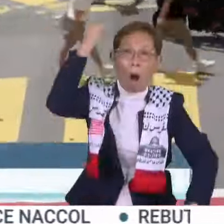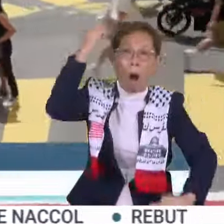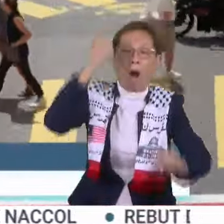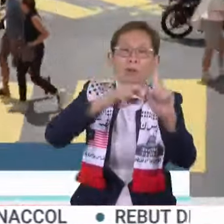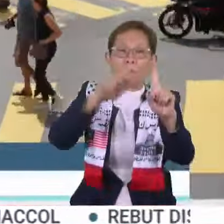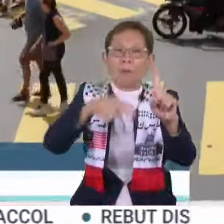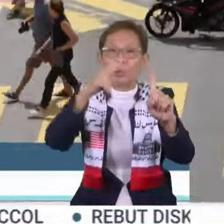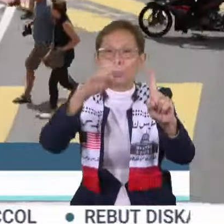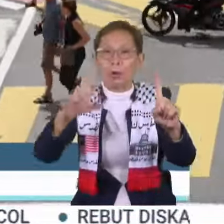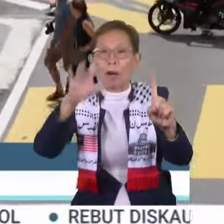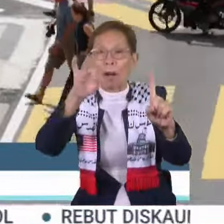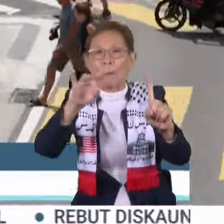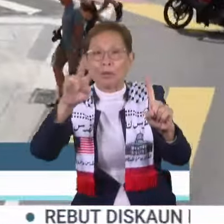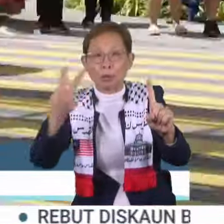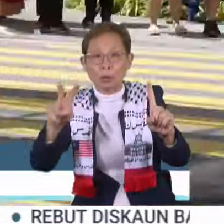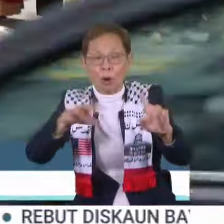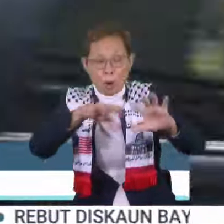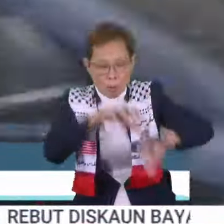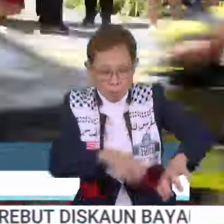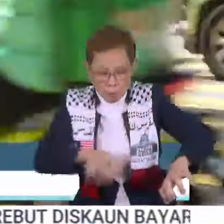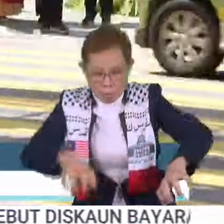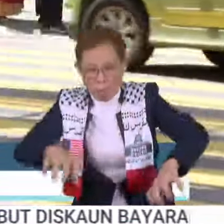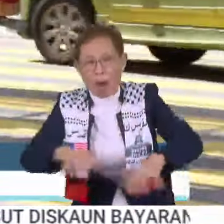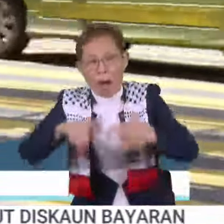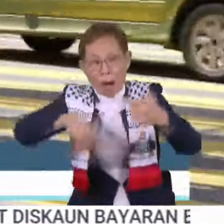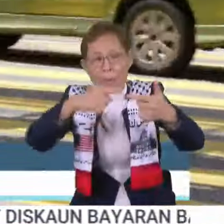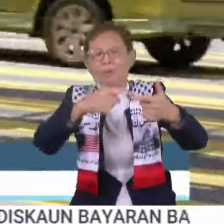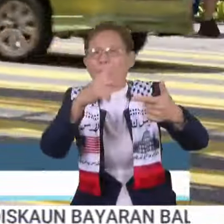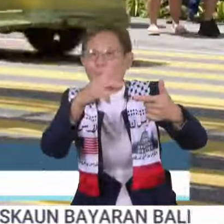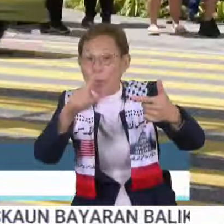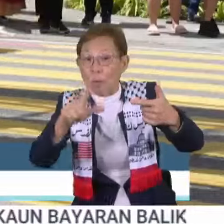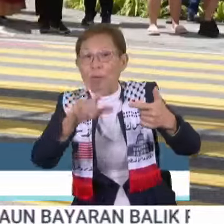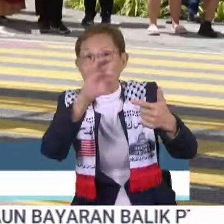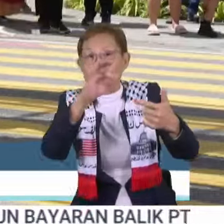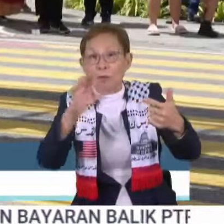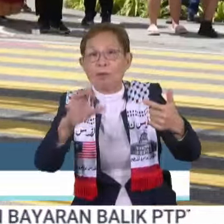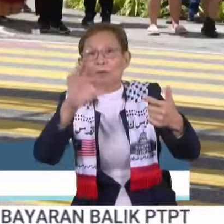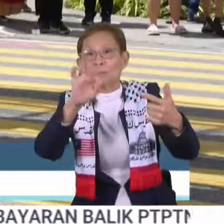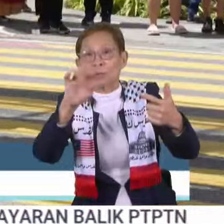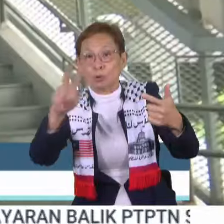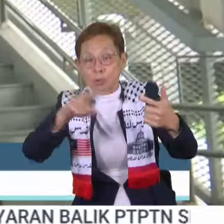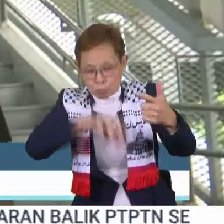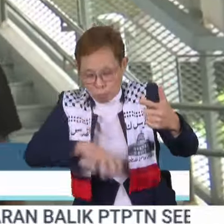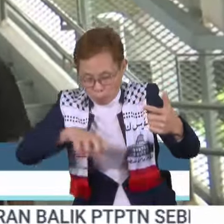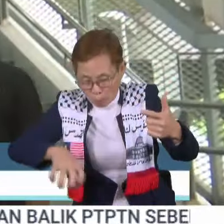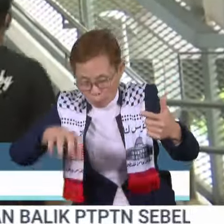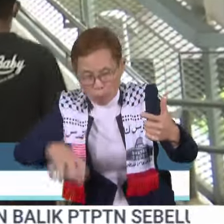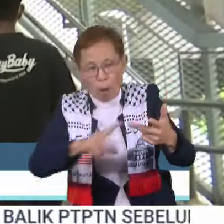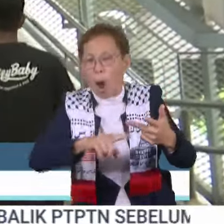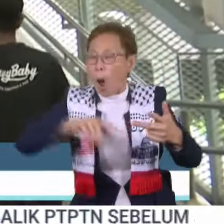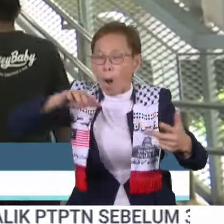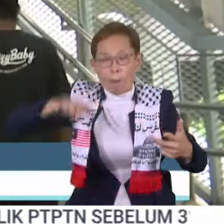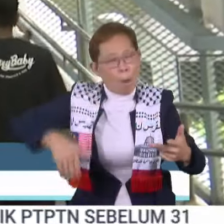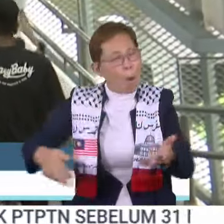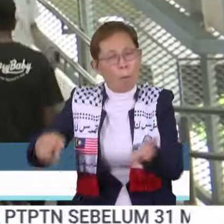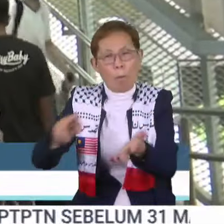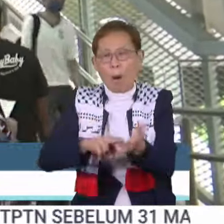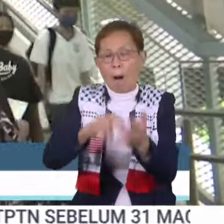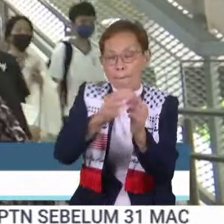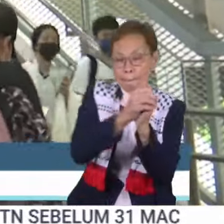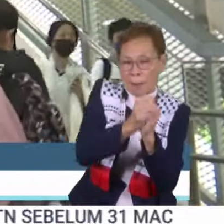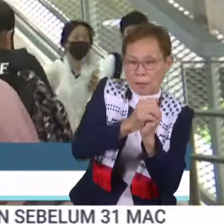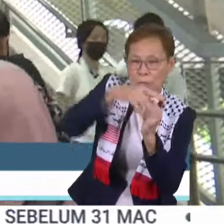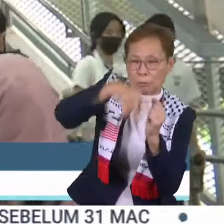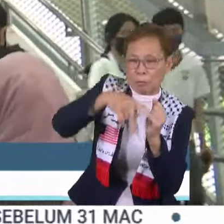dengan 1,282 lokaliti, diikuti Kuala Lumpur 992 lokaliti belum mendaftar di